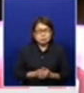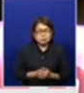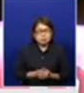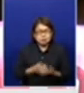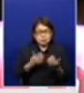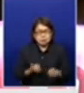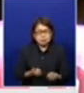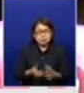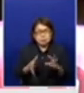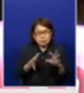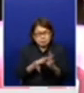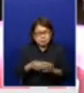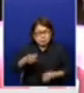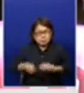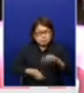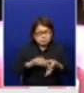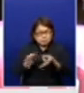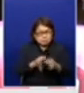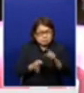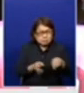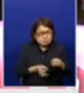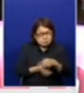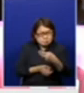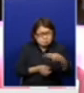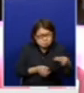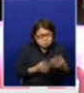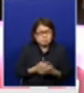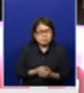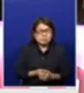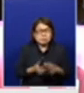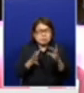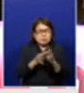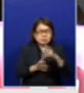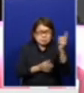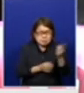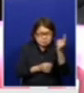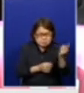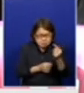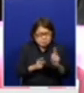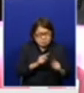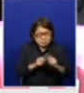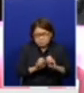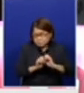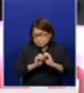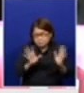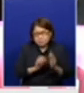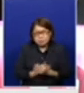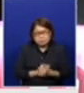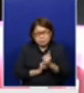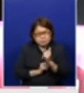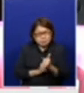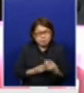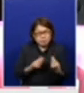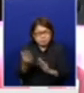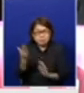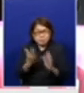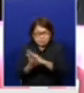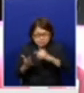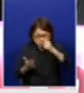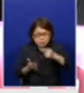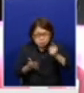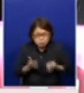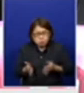การที่อภิปรายไปแล้วเนี่ยจะนำให้เกิดการท่องเที่ยวเชิงอัจฉริยะให้แก่ประเทศไทยซึ่งต้องได้รับการร่วมมือแบบบูรณา